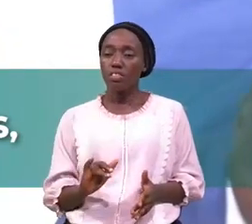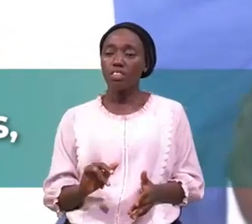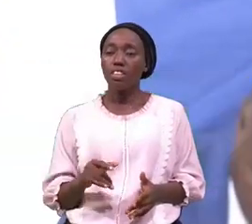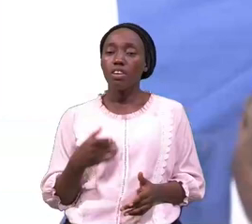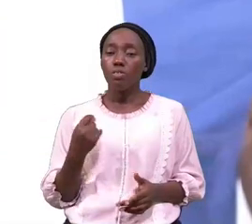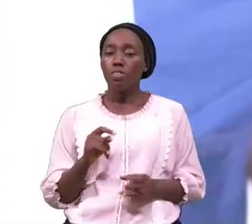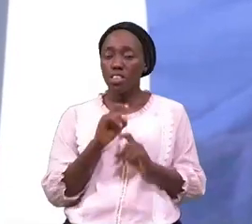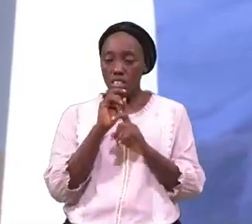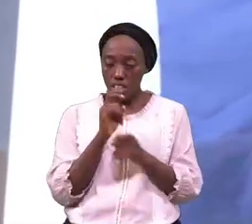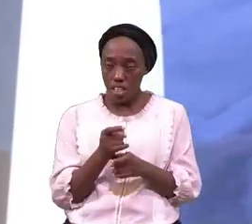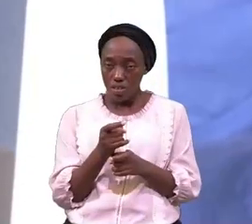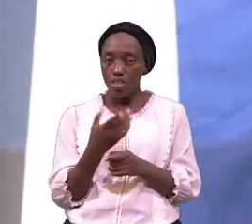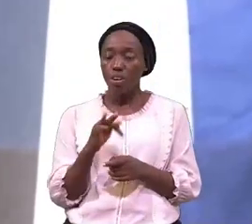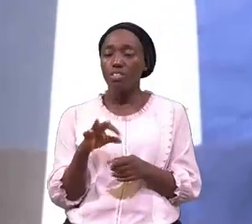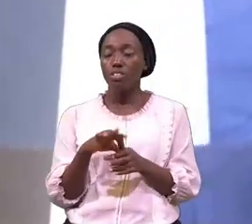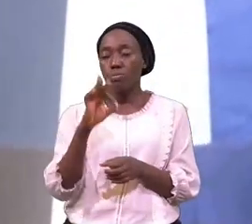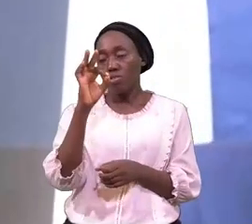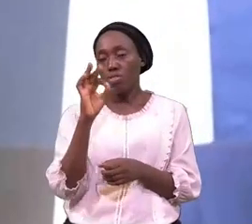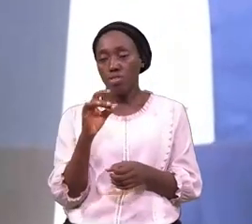par le don de l'Esprit au singulier.